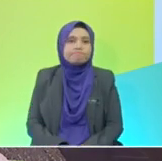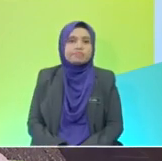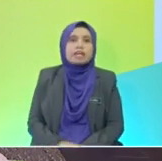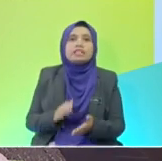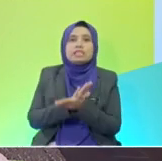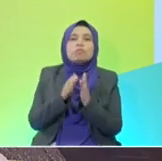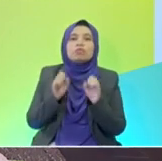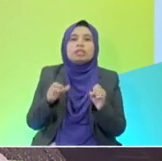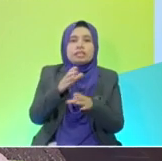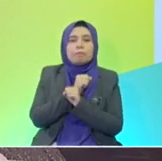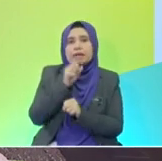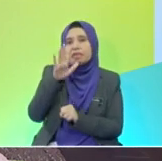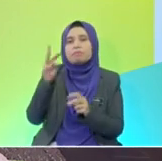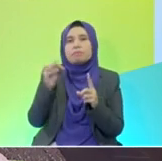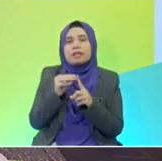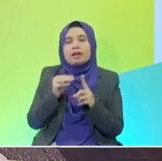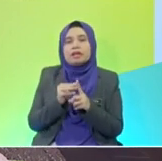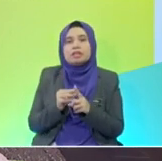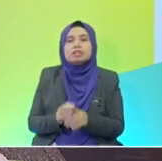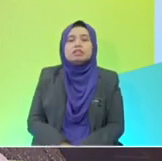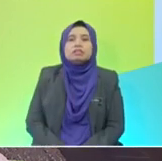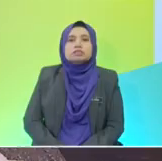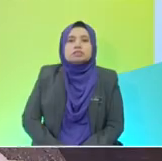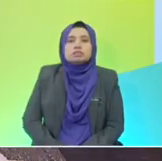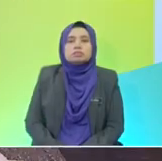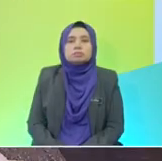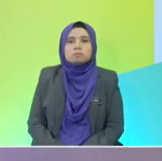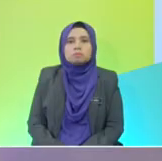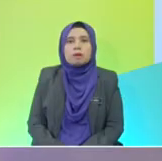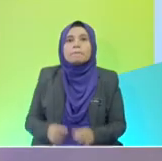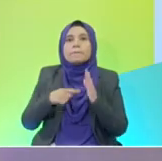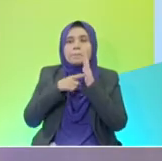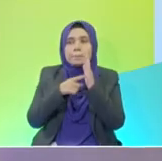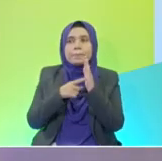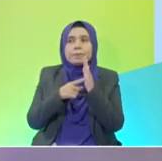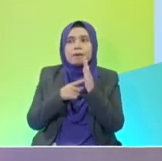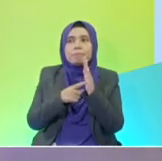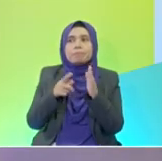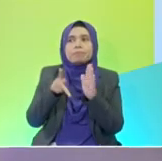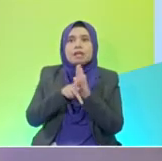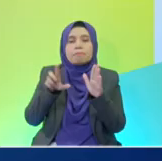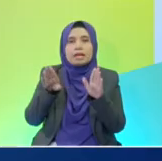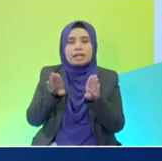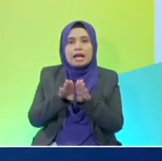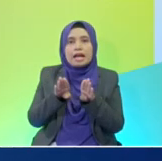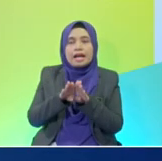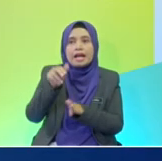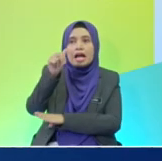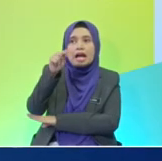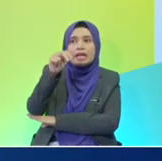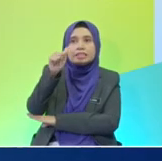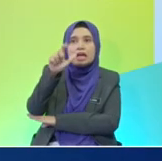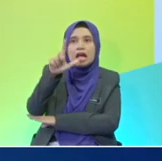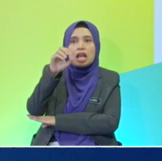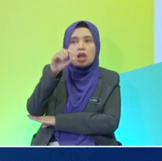Oke saya pergi kepada seorang contoh seterusnya Oke menunjukkan itu sebagai fungsi mite